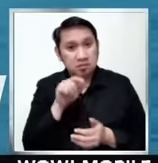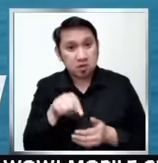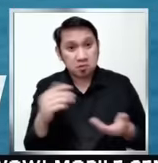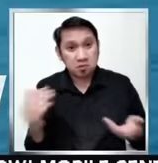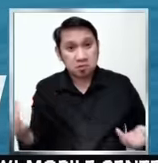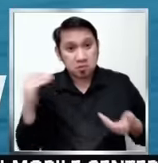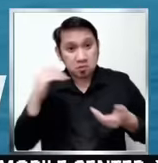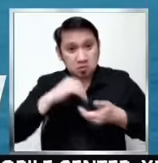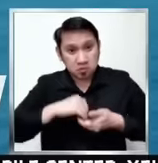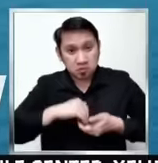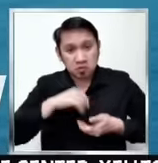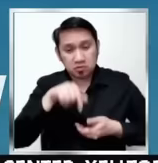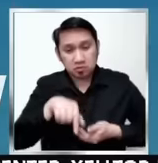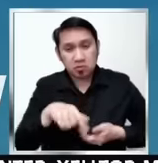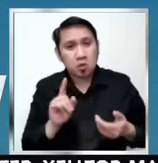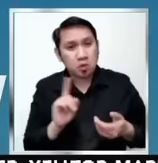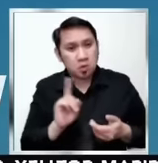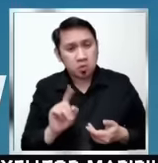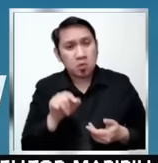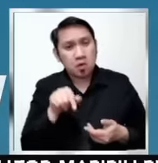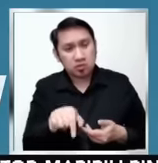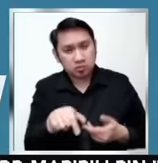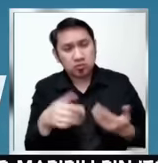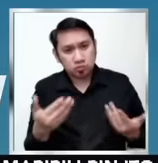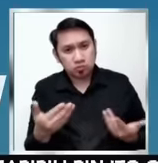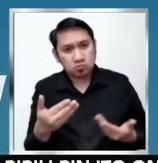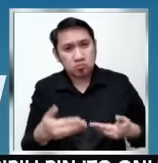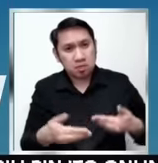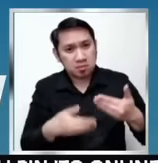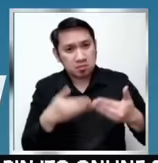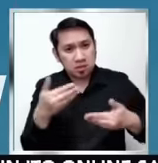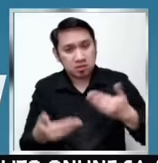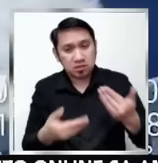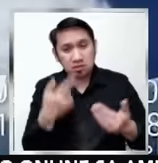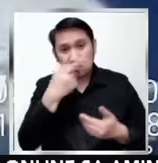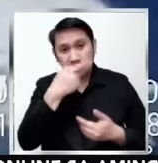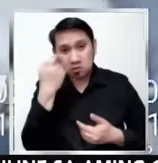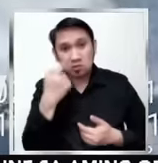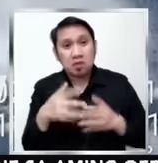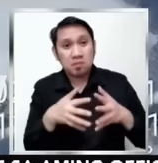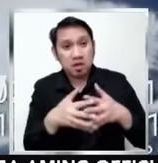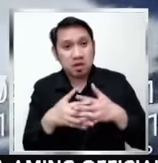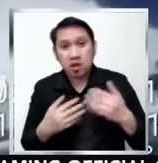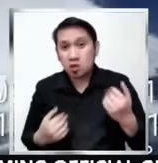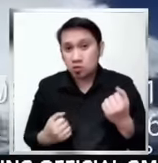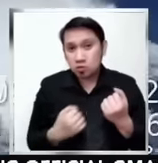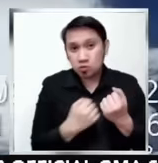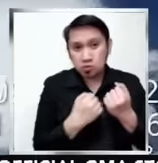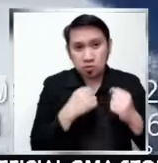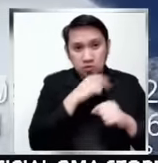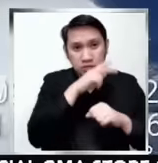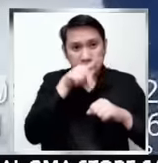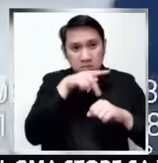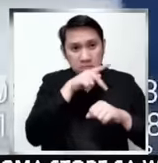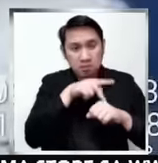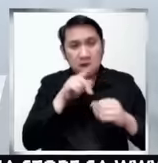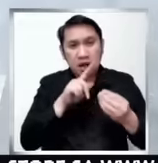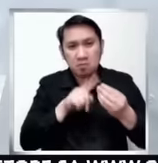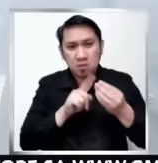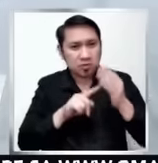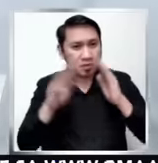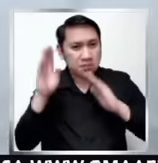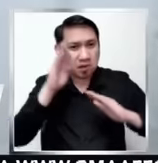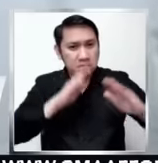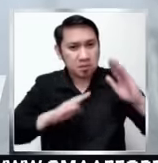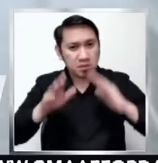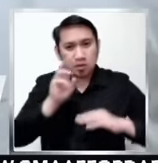sa mga konkretong hakbang sa nagpapatuloy na pagpapahayag ng suporta ng Amerika sa Pilipinas sa usapin ng umiigting na tensyon sa West Philippine Sea.